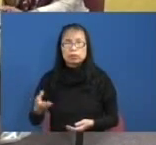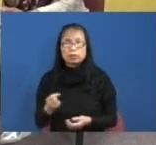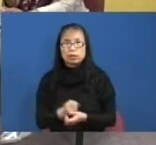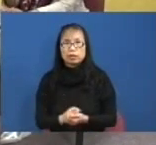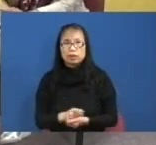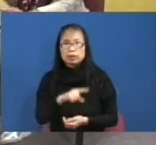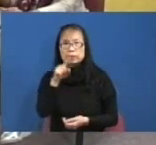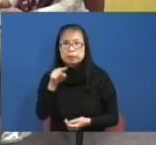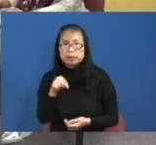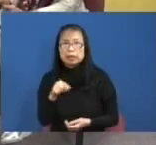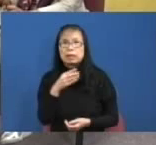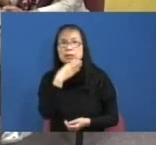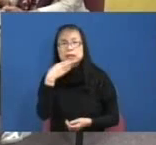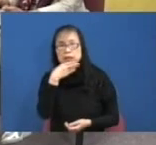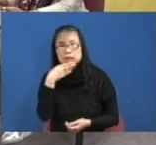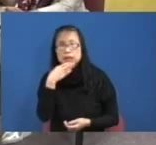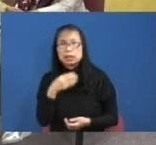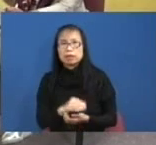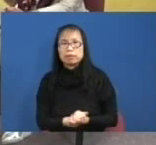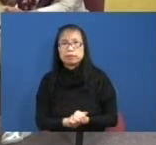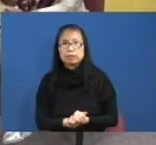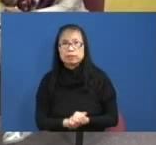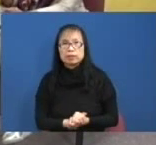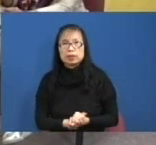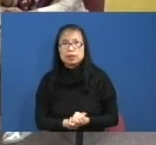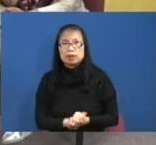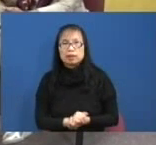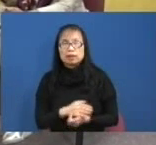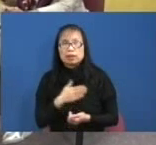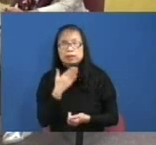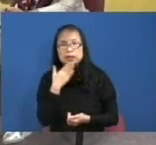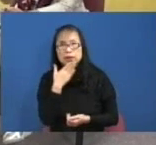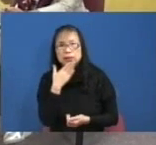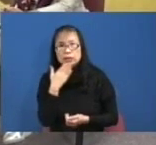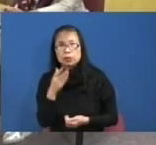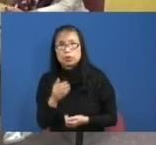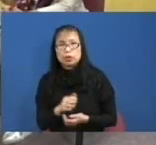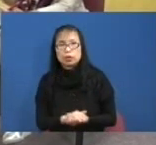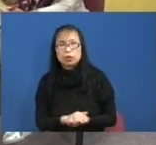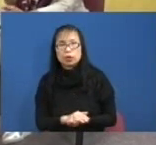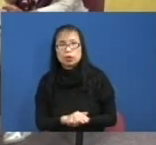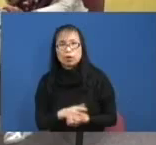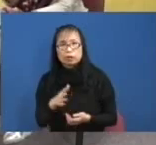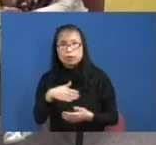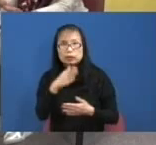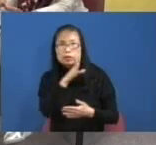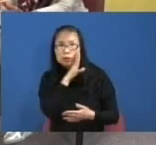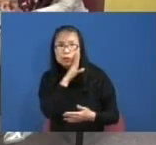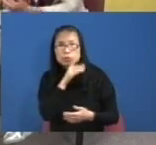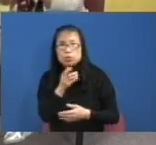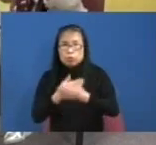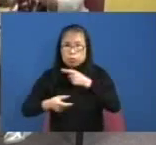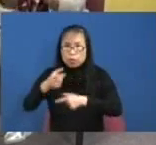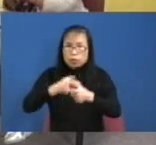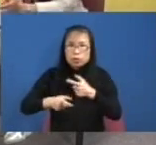點解有啲青年人咧，佢係一個根結性嗰個，即係對於即係某啲商界或者某啲